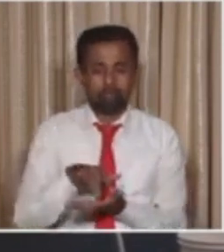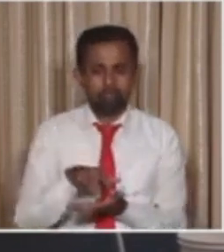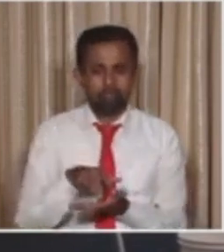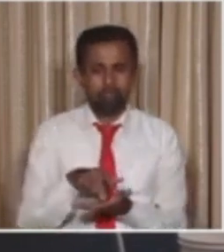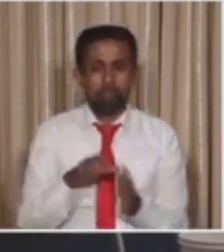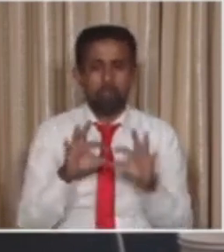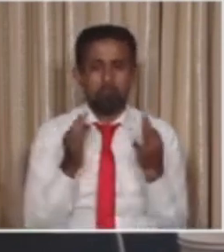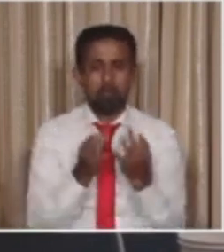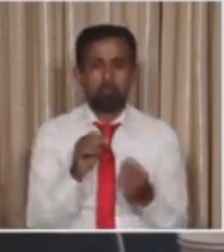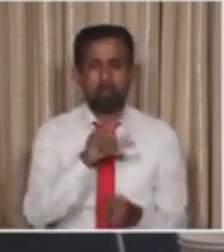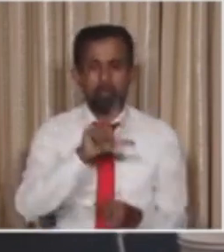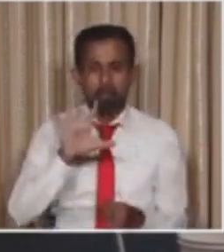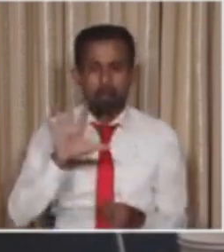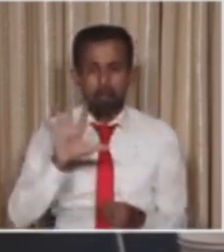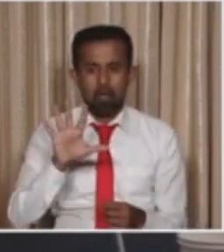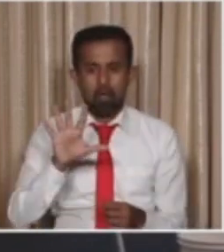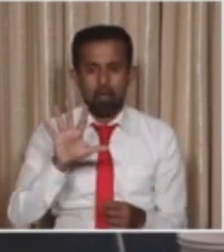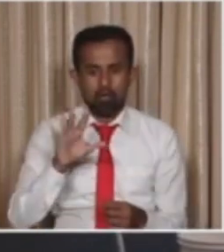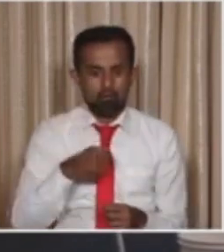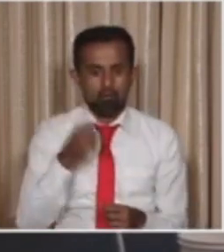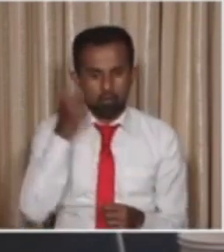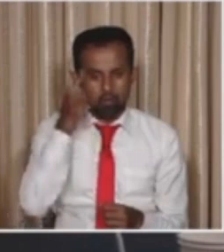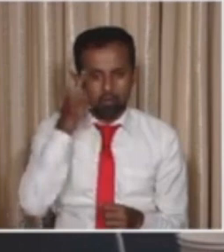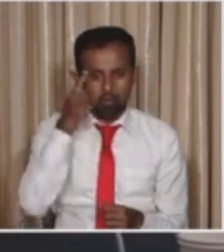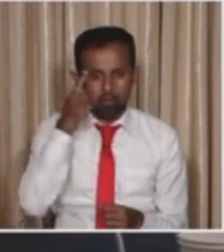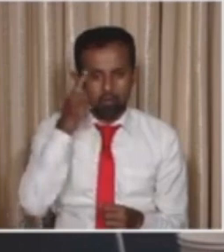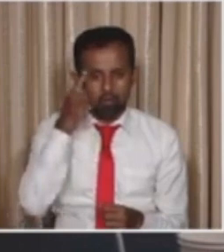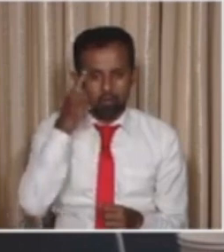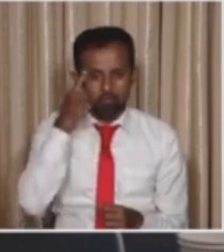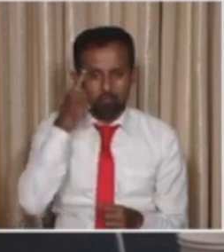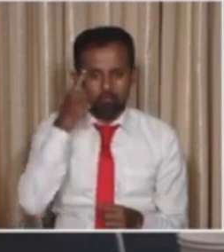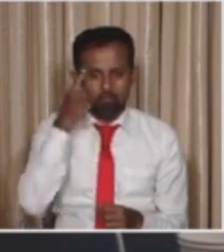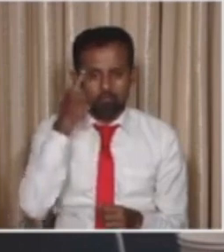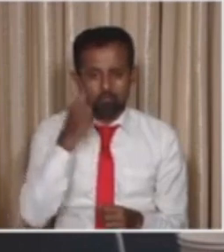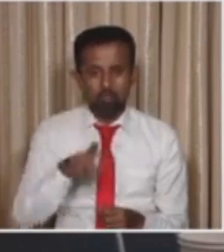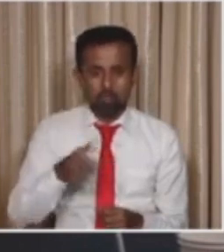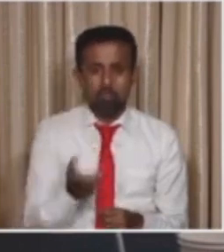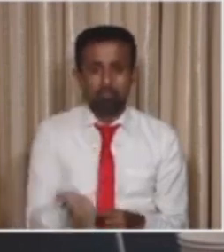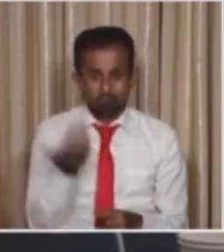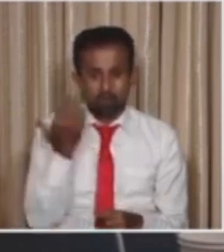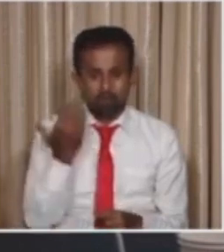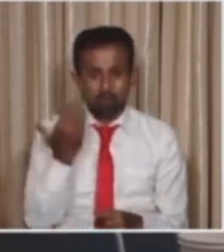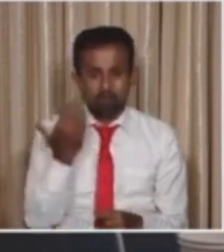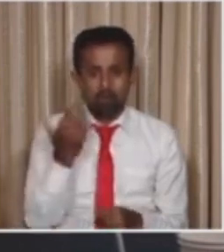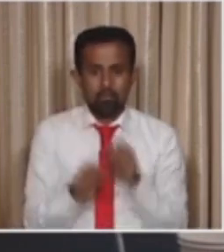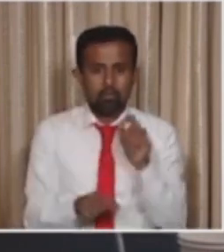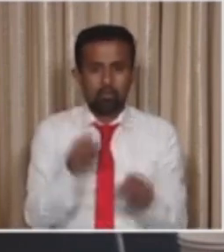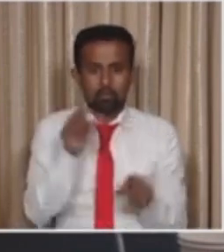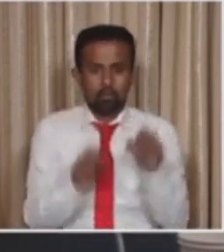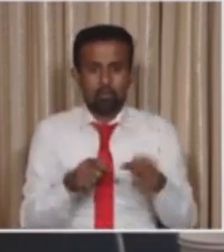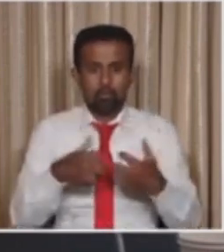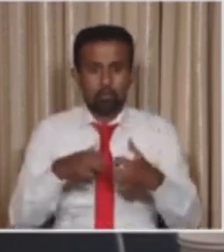75 குடும்பங்கள், கிட்டத்தட்ட நான் நினைக்கின்ற 200க்கும் மேற்பட்ட மக்கள் இன்று அனாதவராக இருப்பதை நாங்கள் அவதானிக்கக்கூடியதாக இருக்கின்றது.